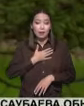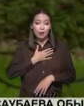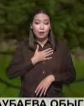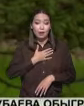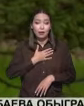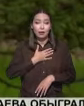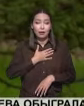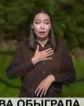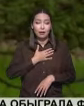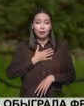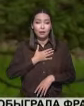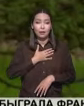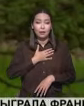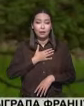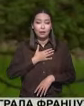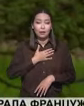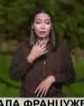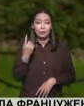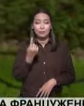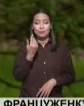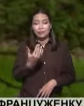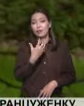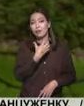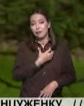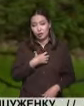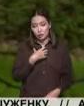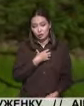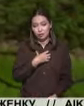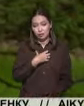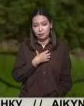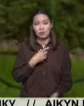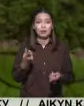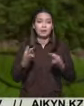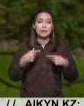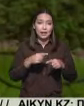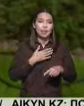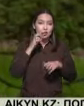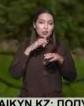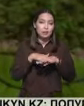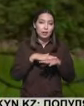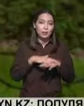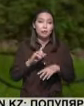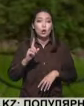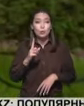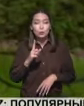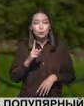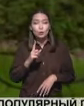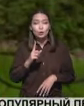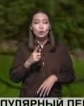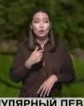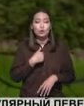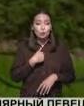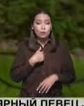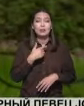это одна из важных организации в нашей стране, потому что она и днем, и